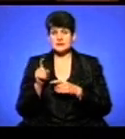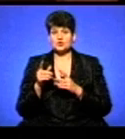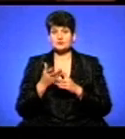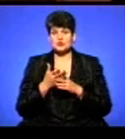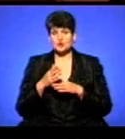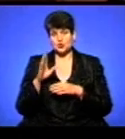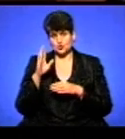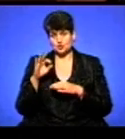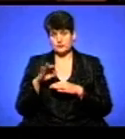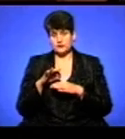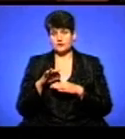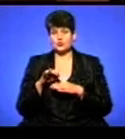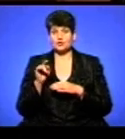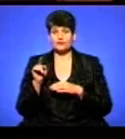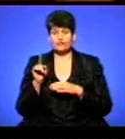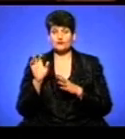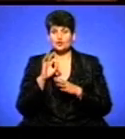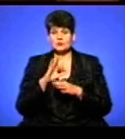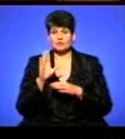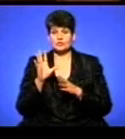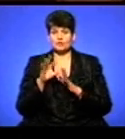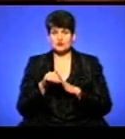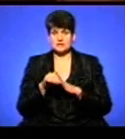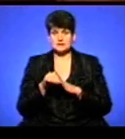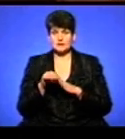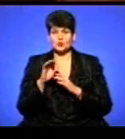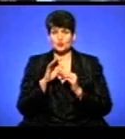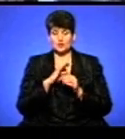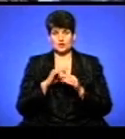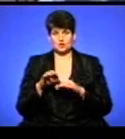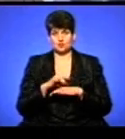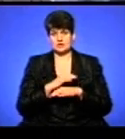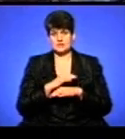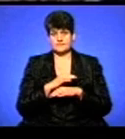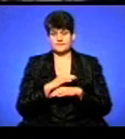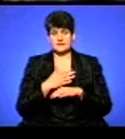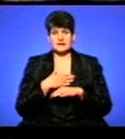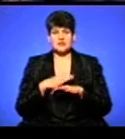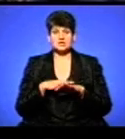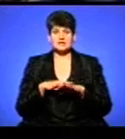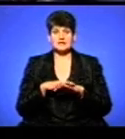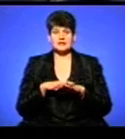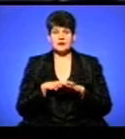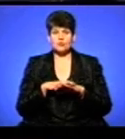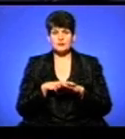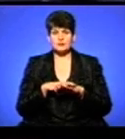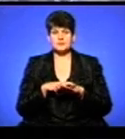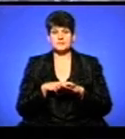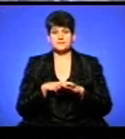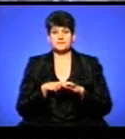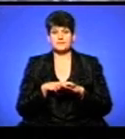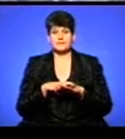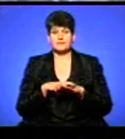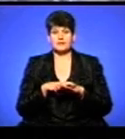то в дохід його, чоловіка, буде включатися дохід дружини. Наш народ знайшов лазівку, як обійти